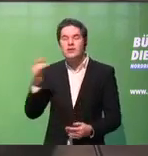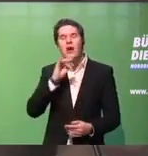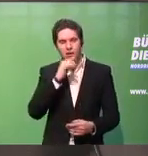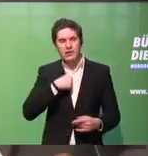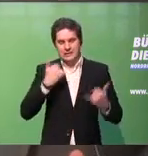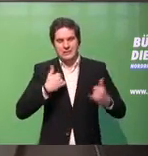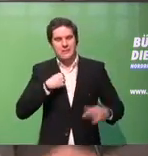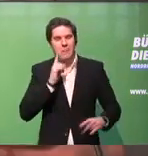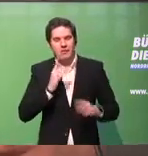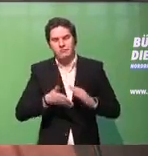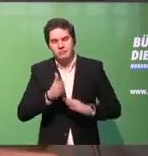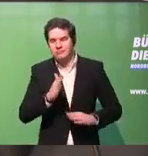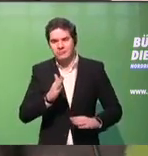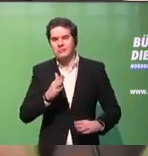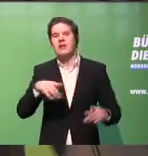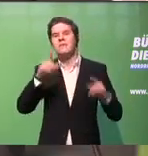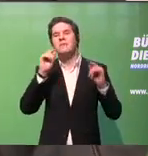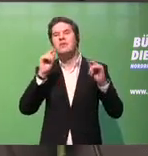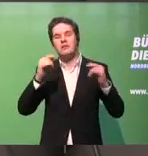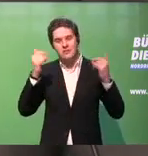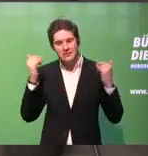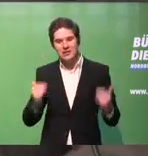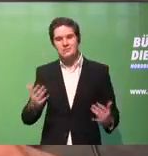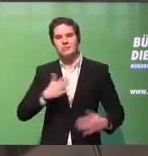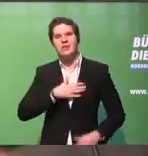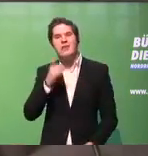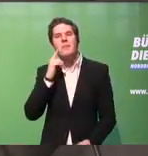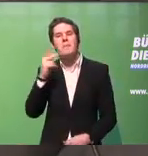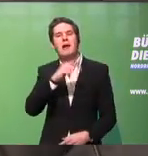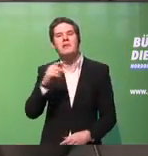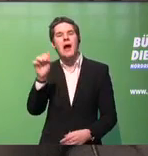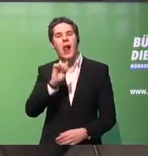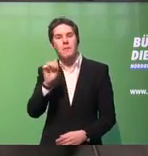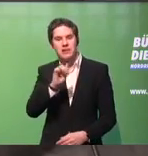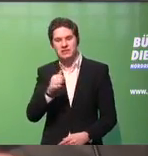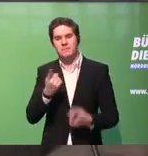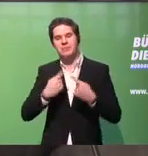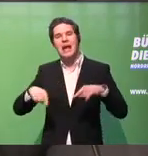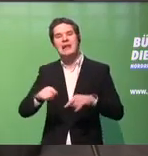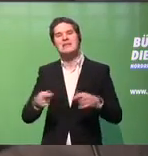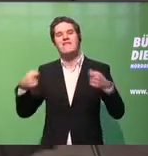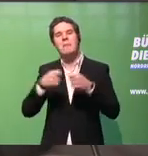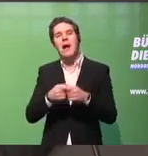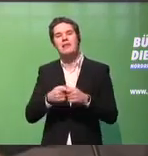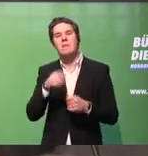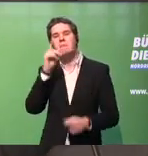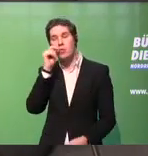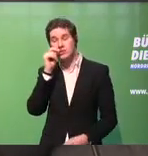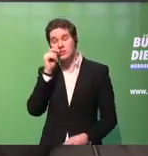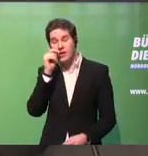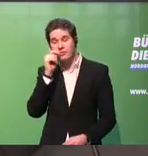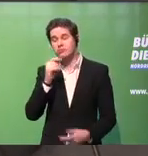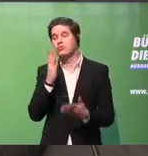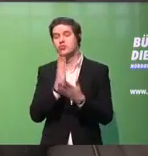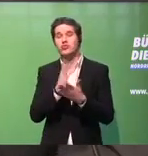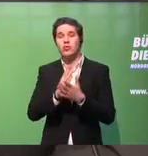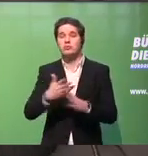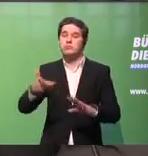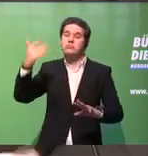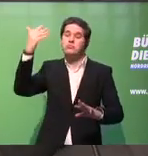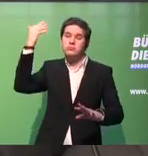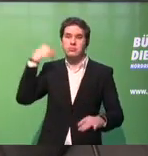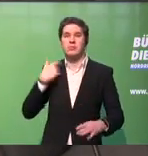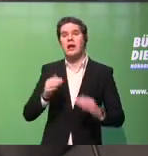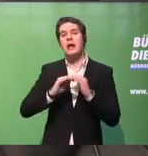zum Schluss, liebe Freundinnen und Freunde. Ich bin Peter Alberts, Sprecher des Kreisverbands Münster, seit langen Jahren in der